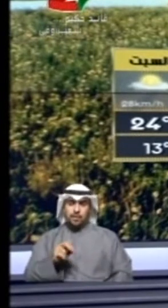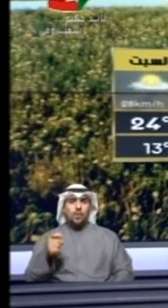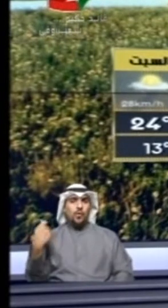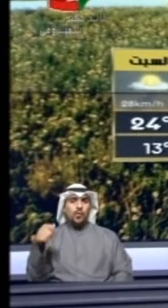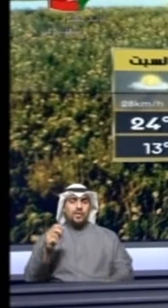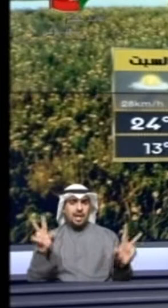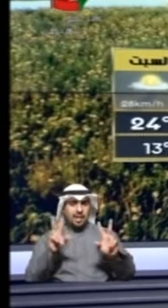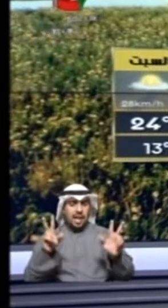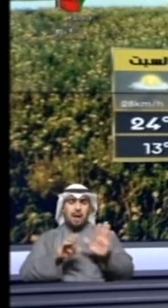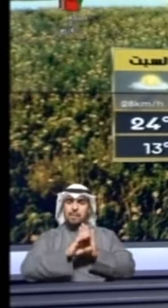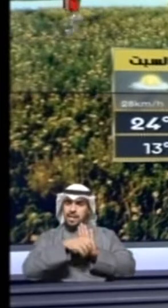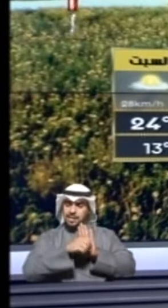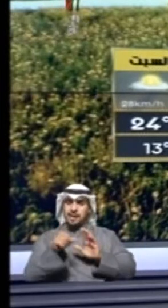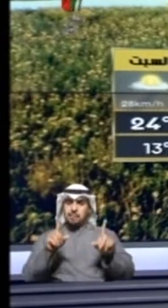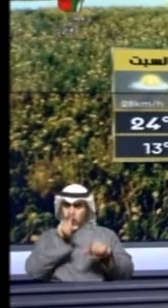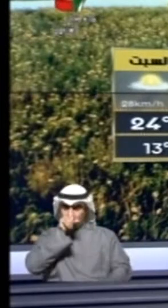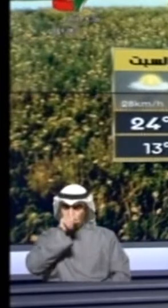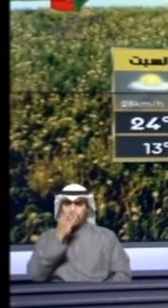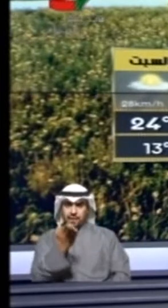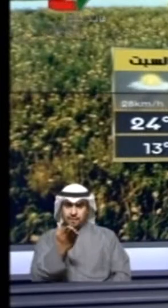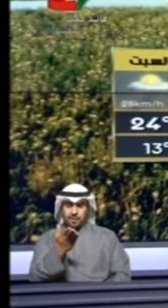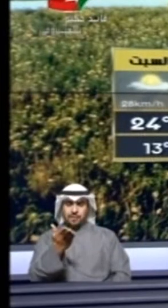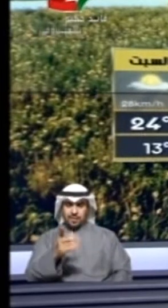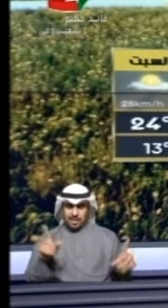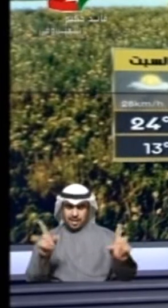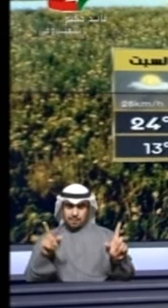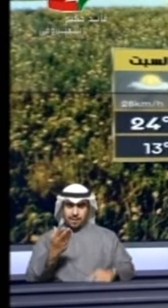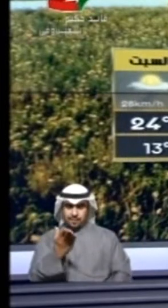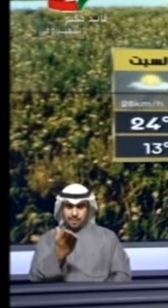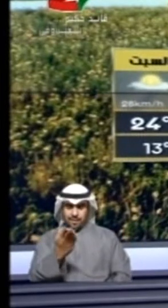في مواقع التواصل الاجتماعي. الآن نعود إلى الاستديو والزملاء باسم